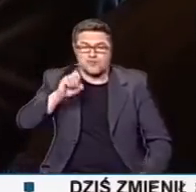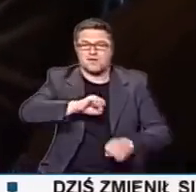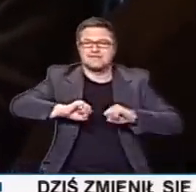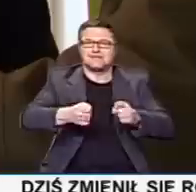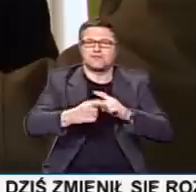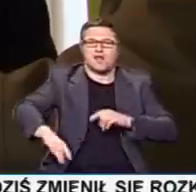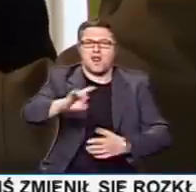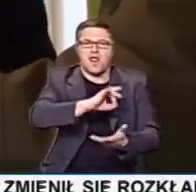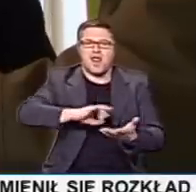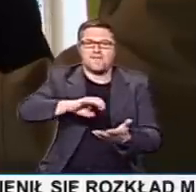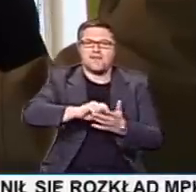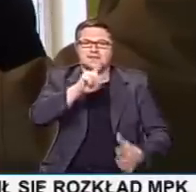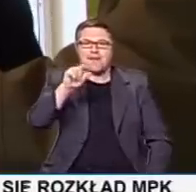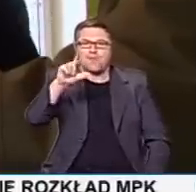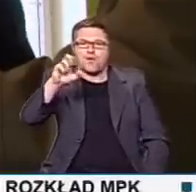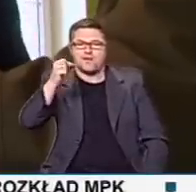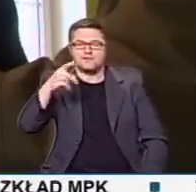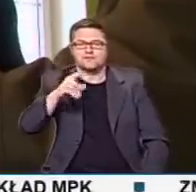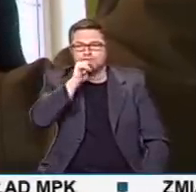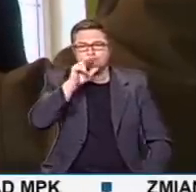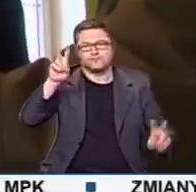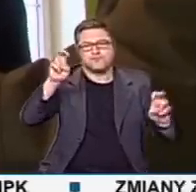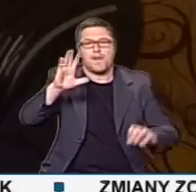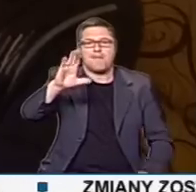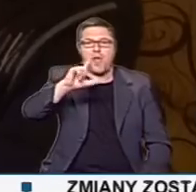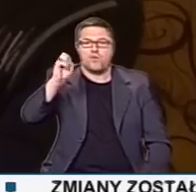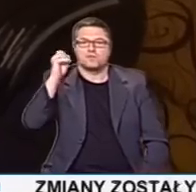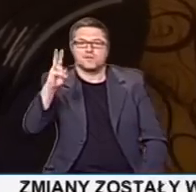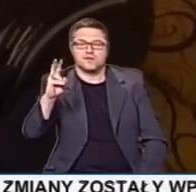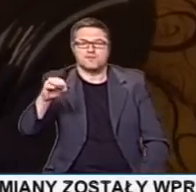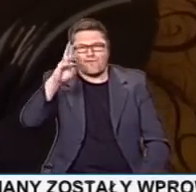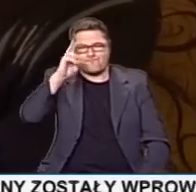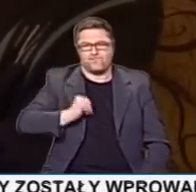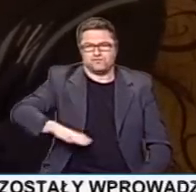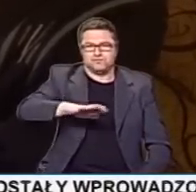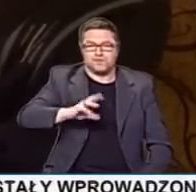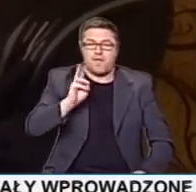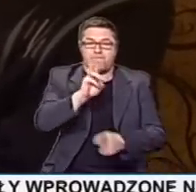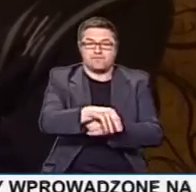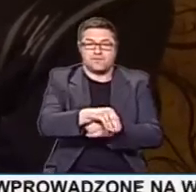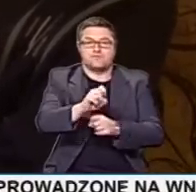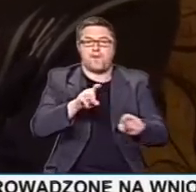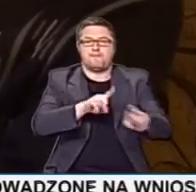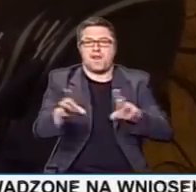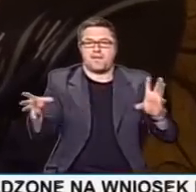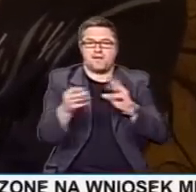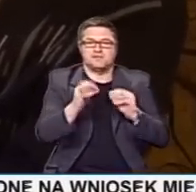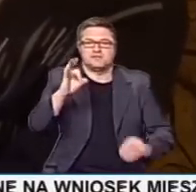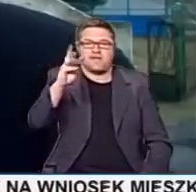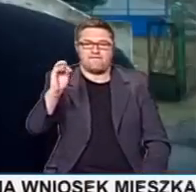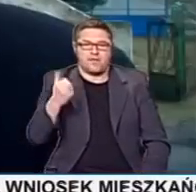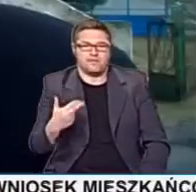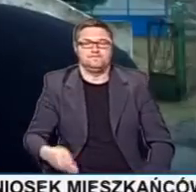na terenie gminy Zapolice oddziału pod kryptonimem Bałtyk za namową Edwarda wstąpił tam również jego brat